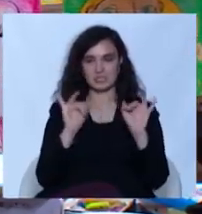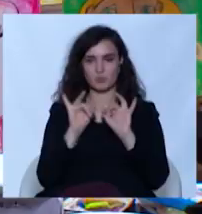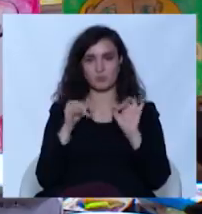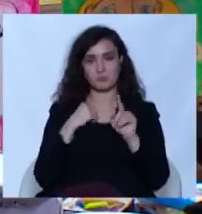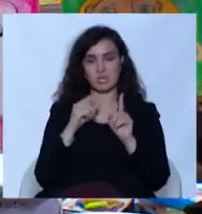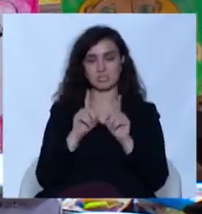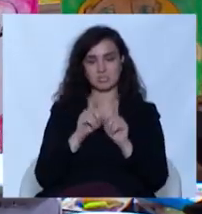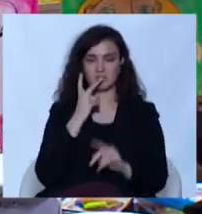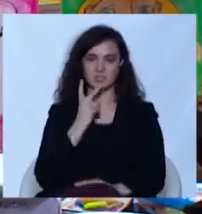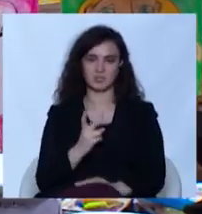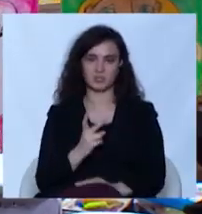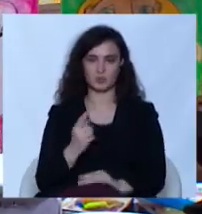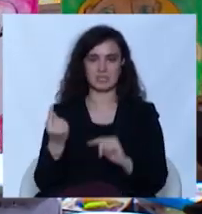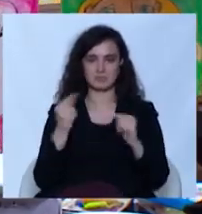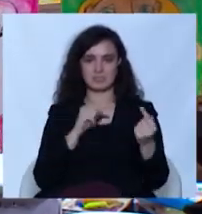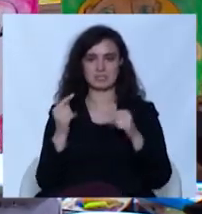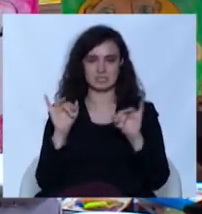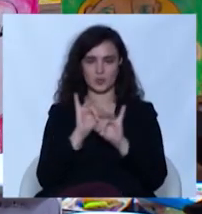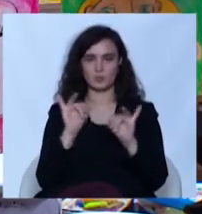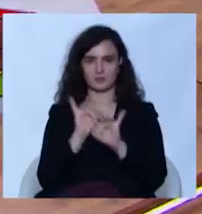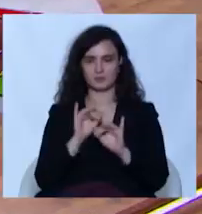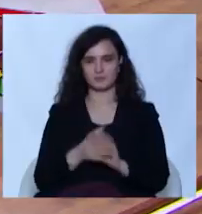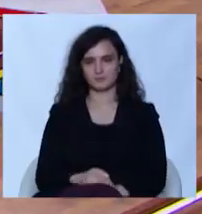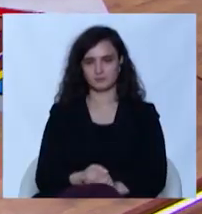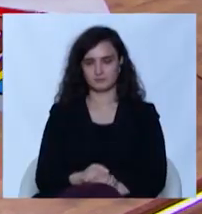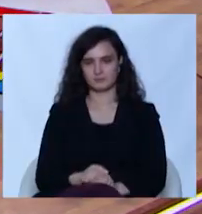ესე დავინახე, რომ ესენი ერთმანეთს ესაუბროებიან.